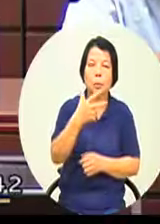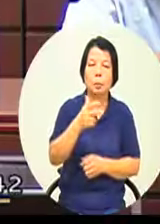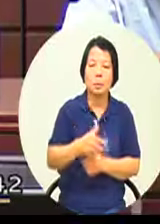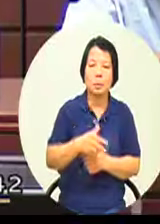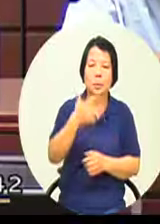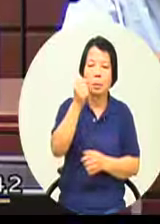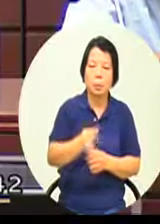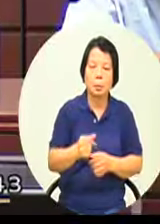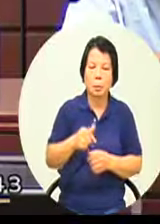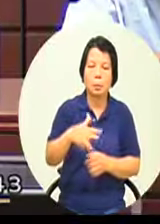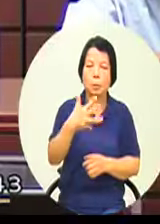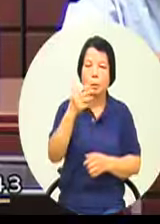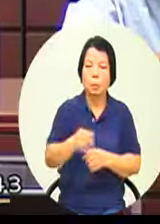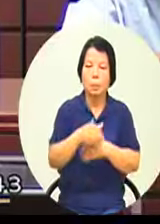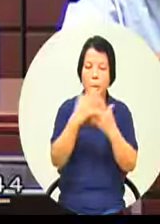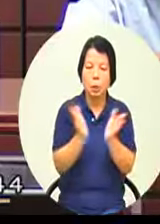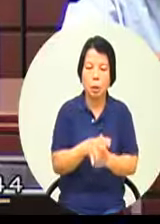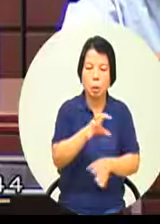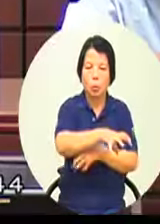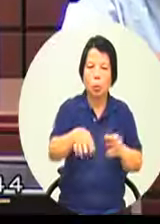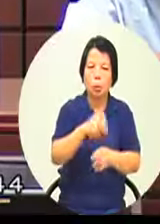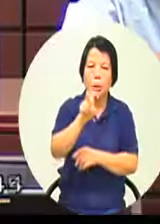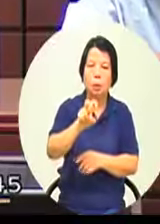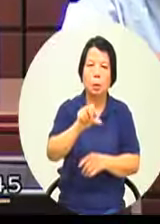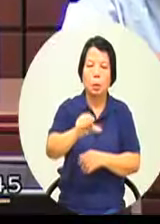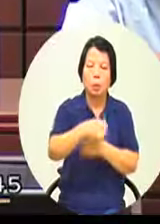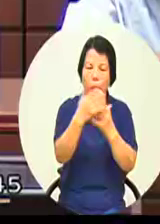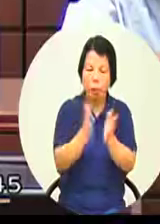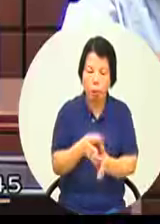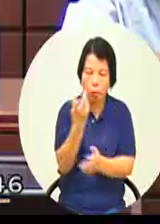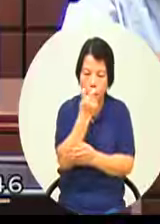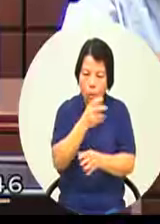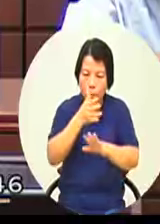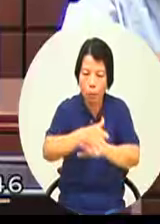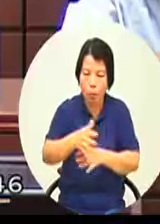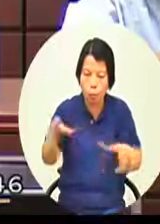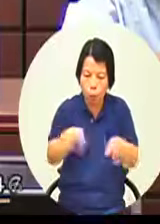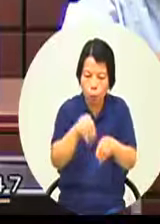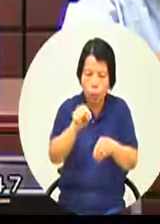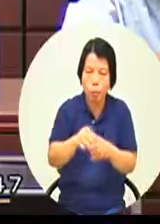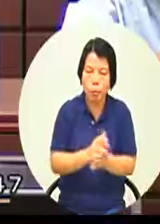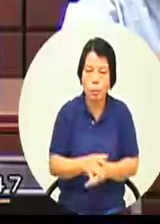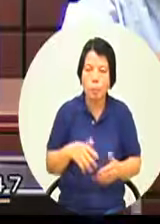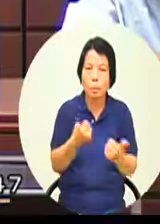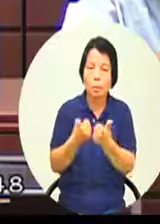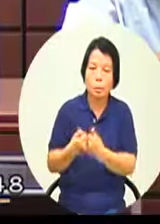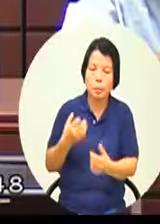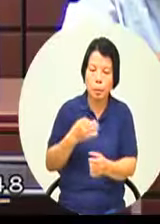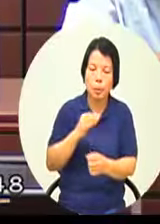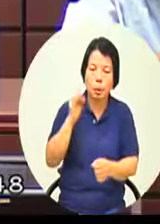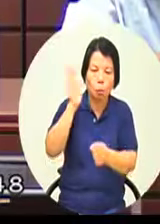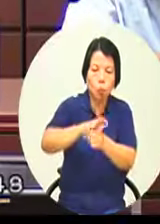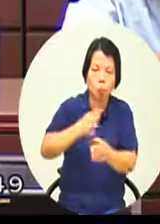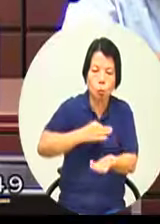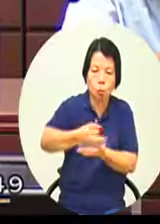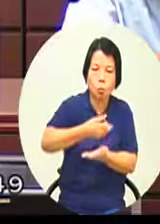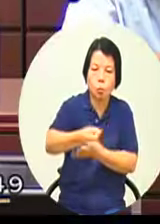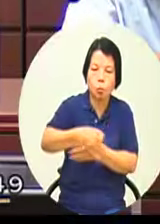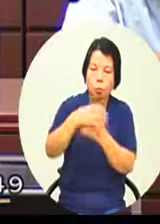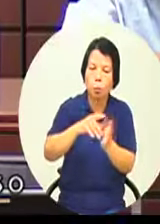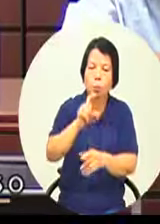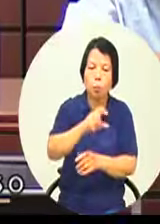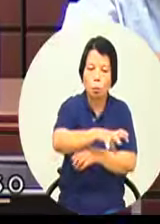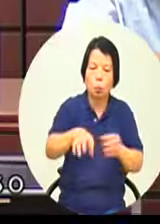现在已经完成了25区的一个复查，好，然后也开始陆续开那个拨款呢，然后19区了，将